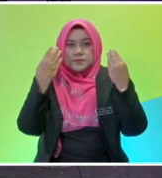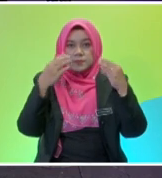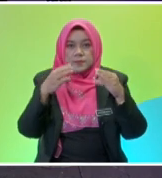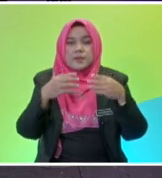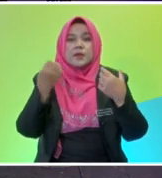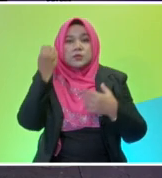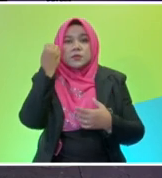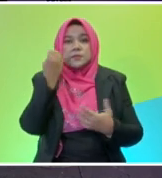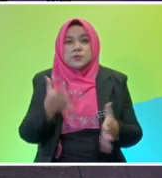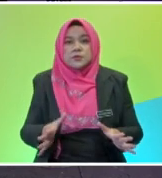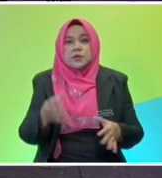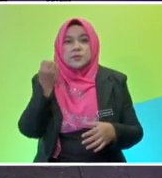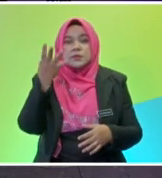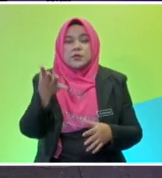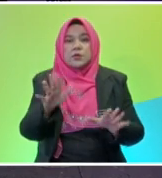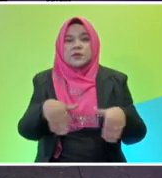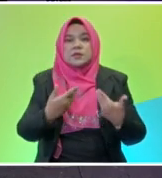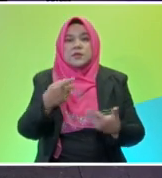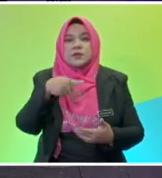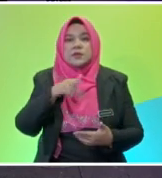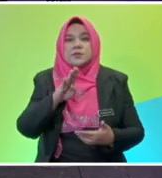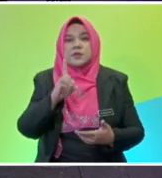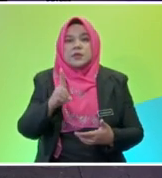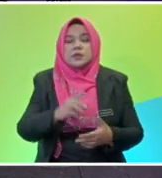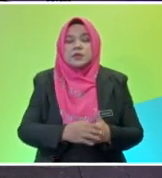mereka yang di rumah pun sudah mengetahui sedikit